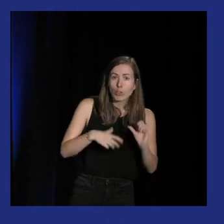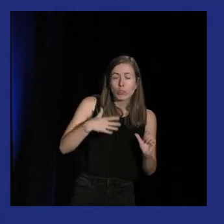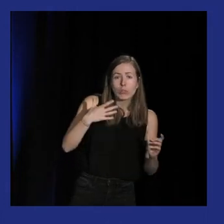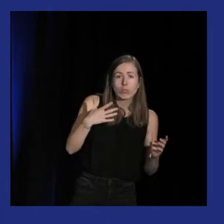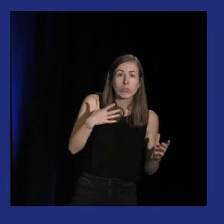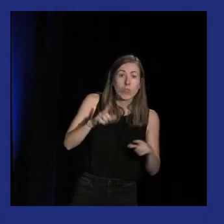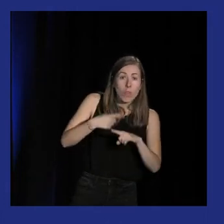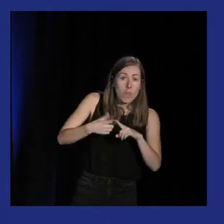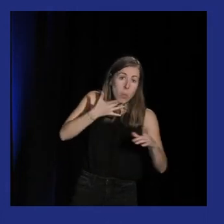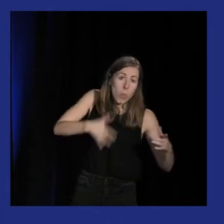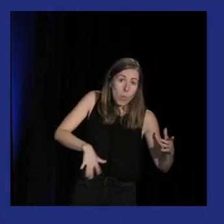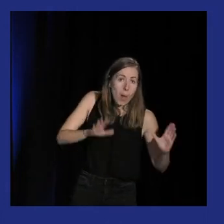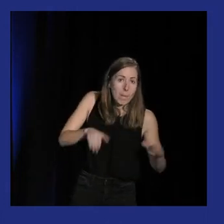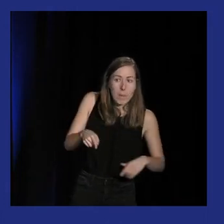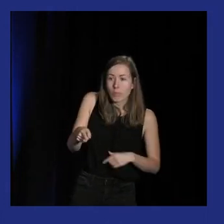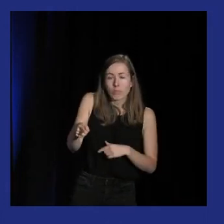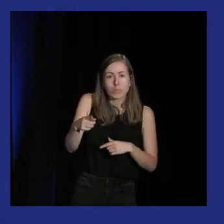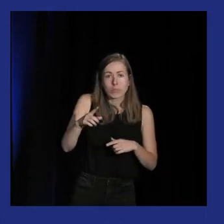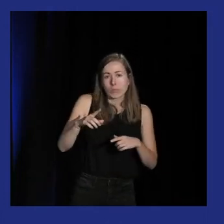exemples que vont